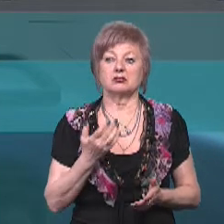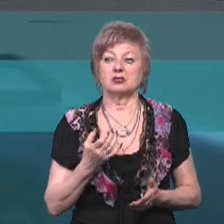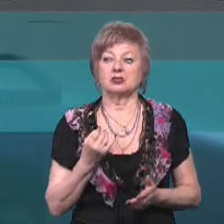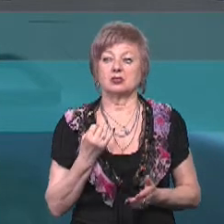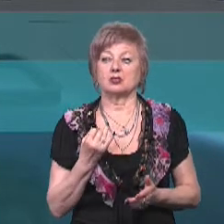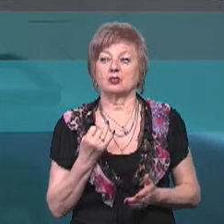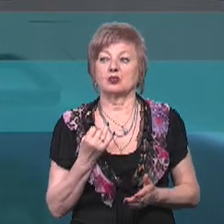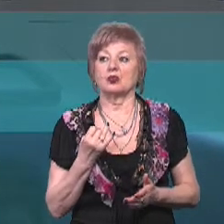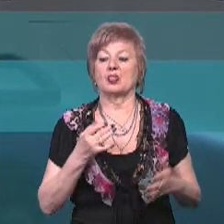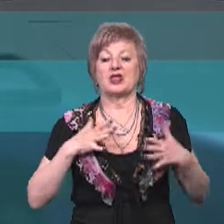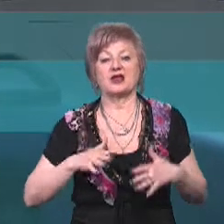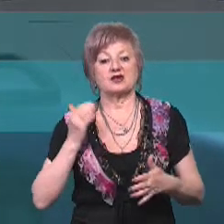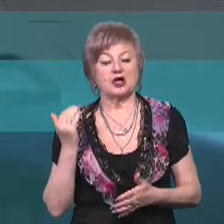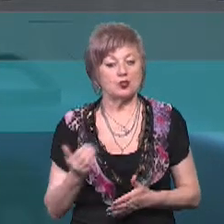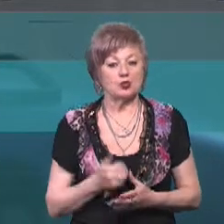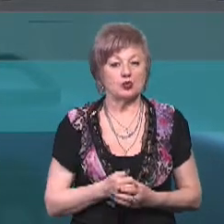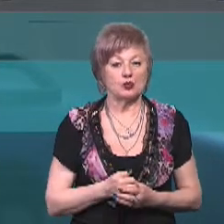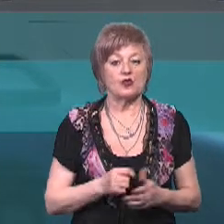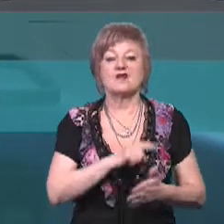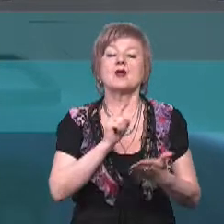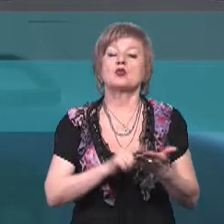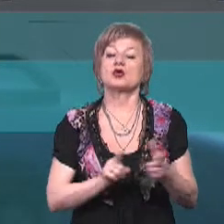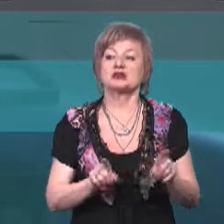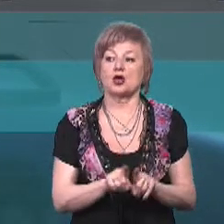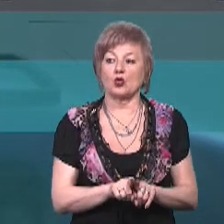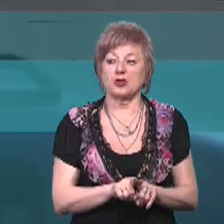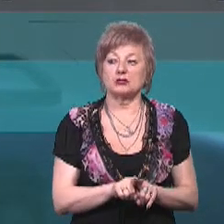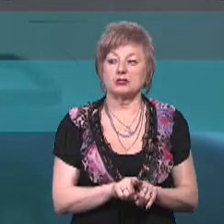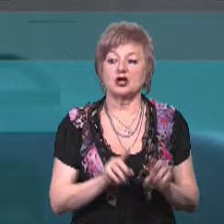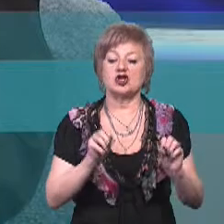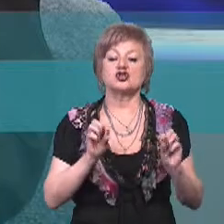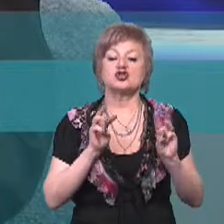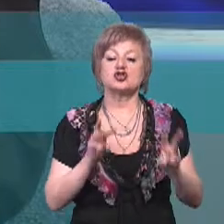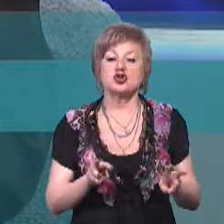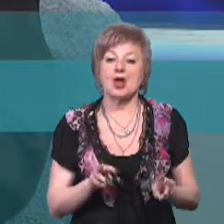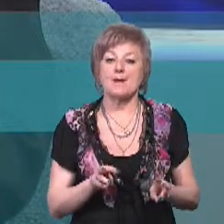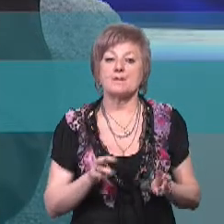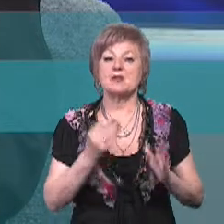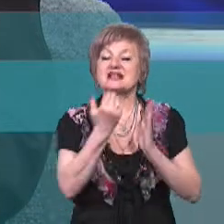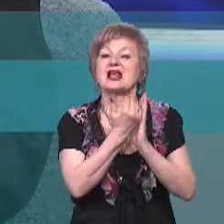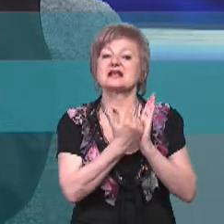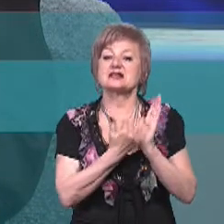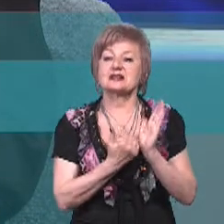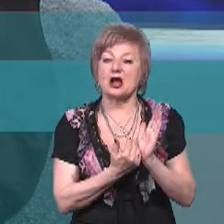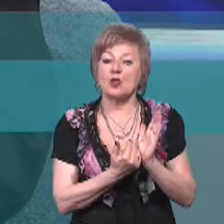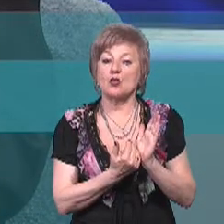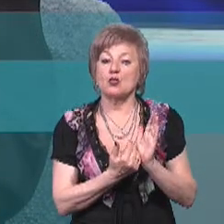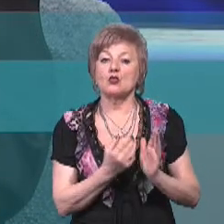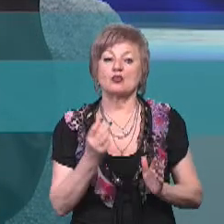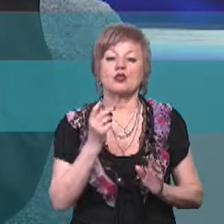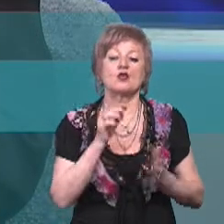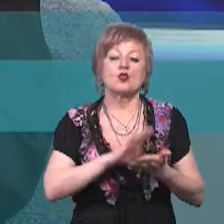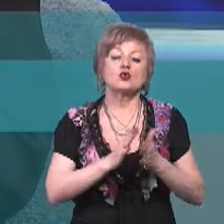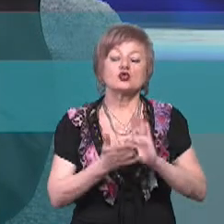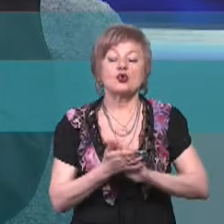для цивільних Кремля. Таке питання. Чим вони за статусом відрізняються в умовах